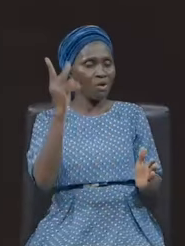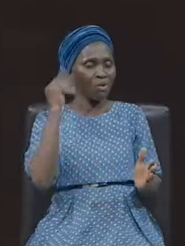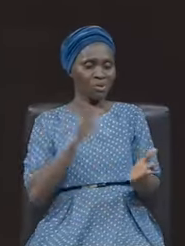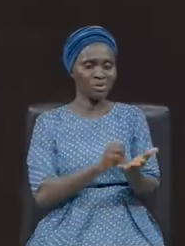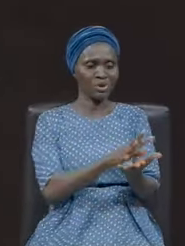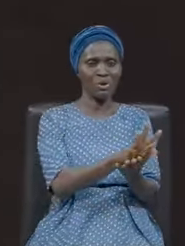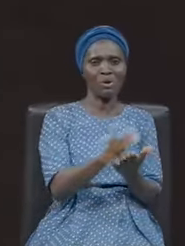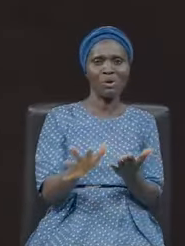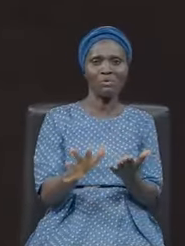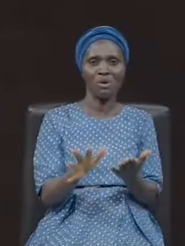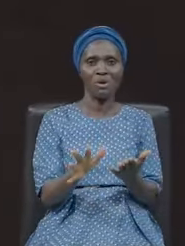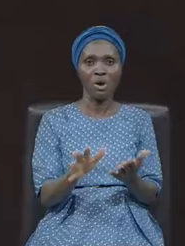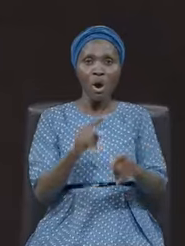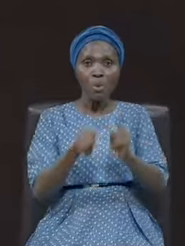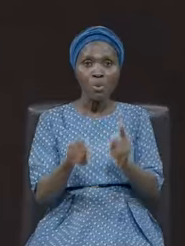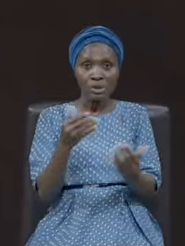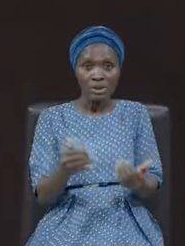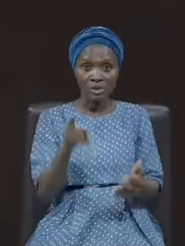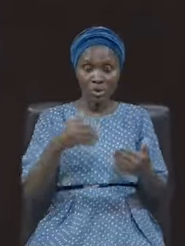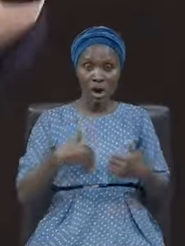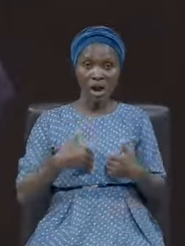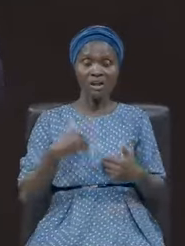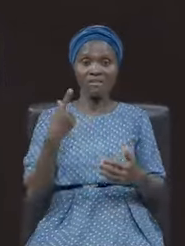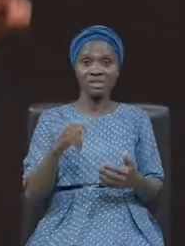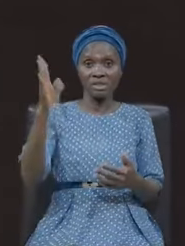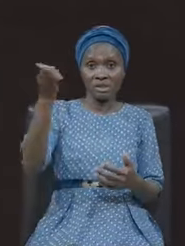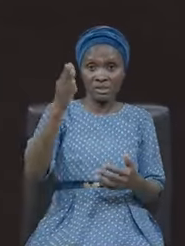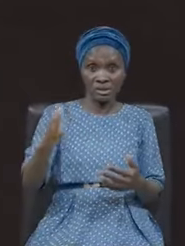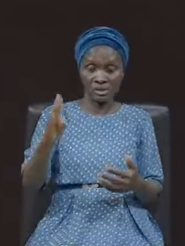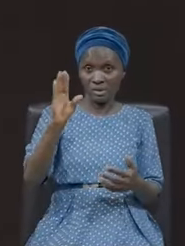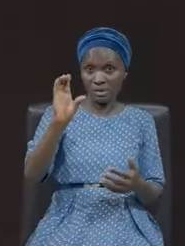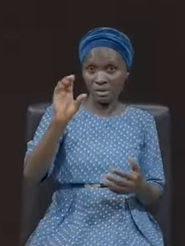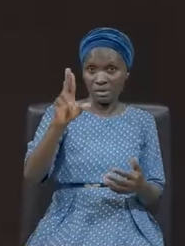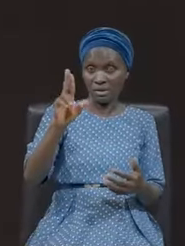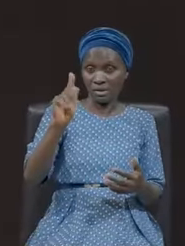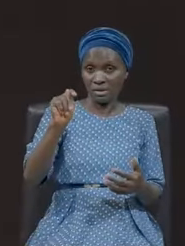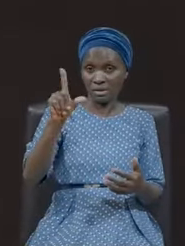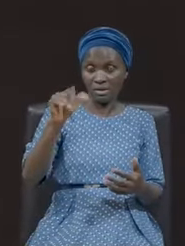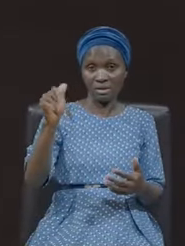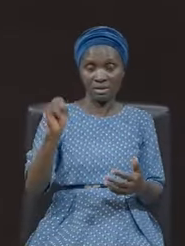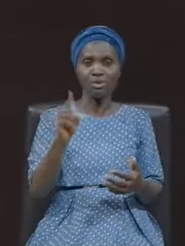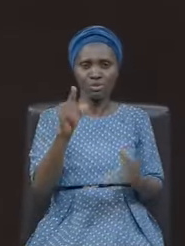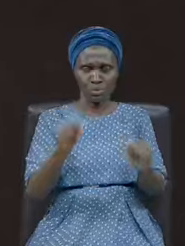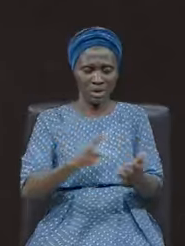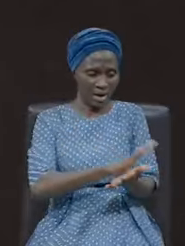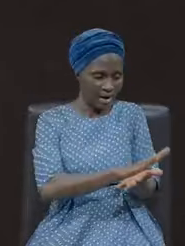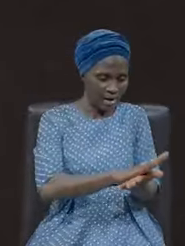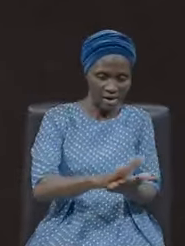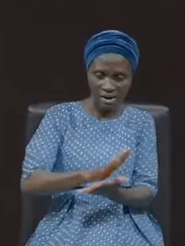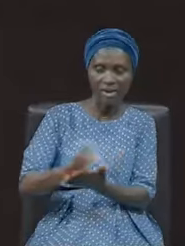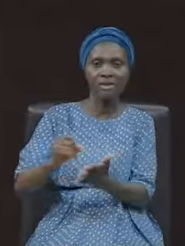euh en est rempli d'herbes nusible maintenant vous avez le coucou vous pouvez sinon